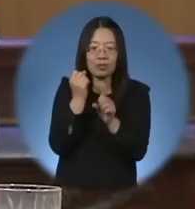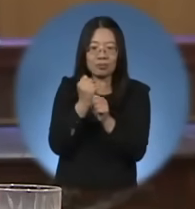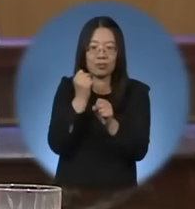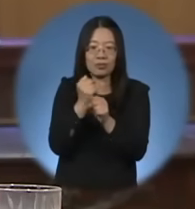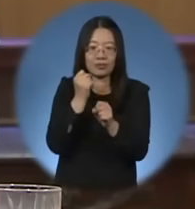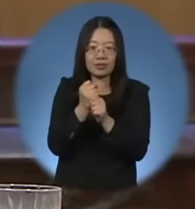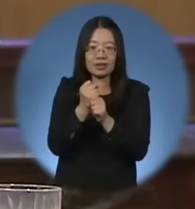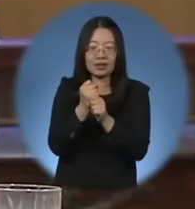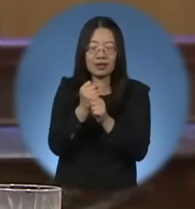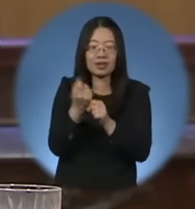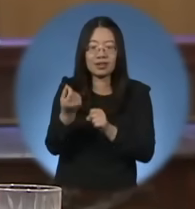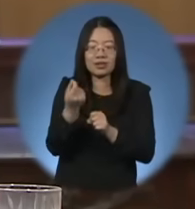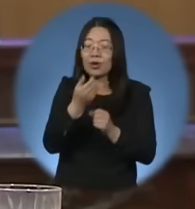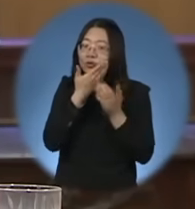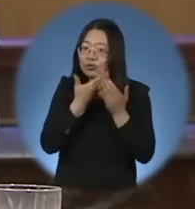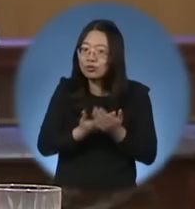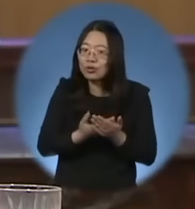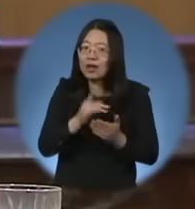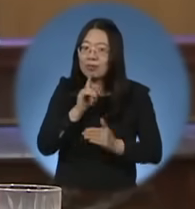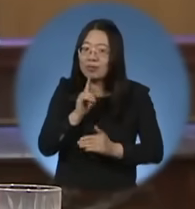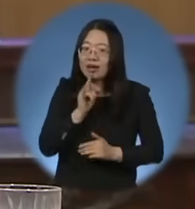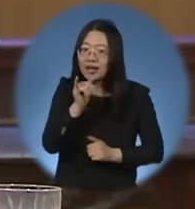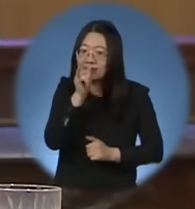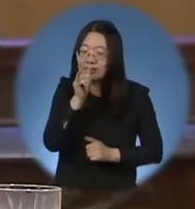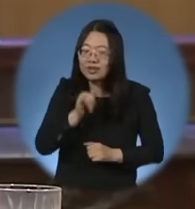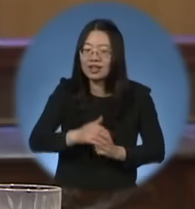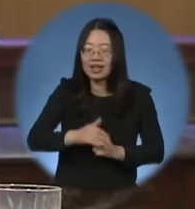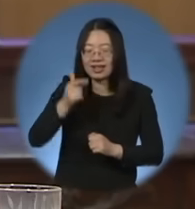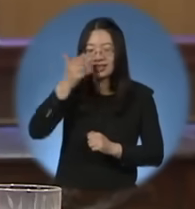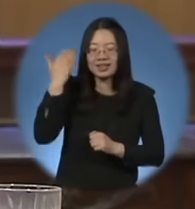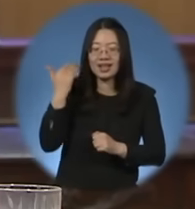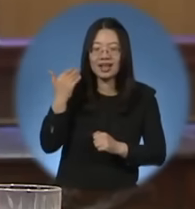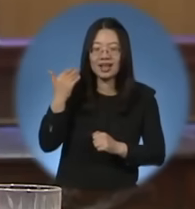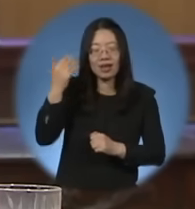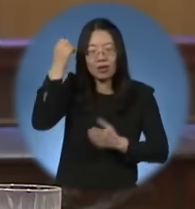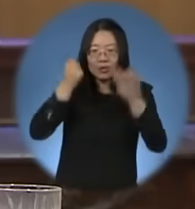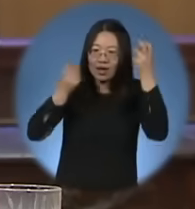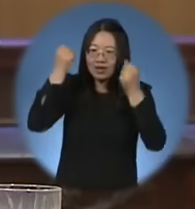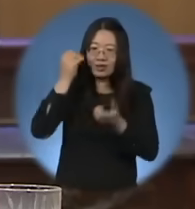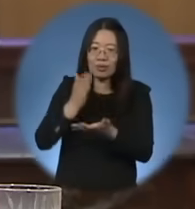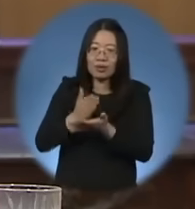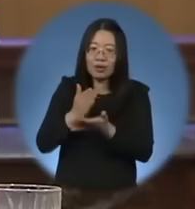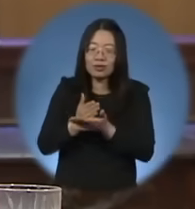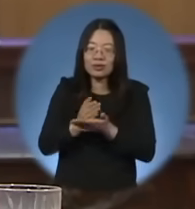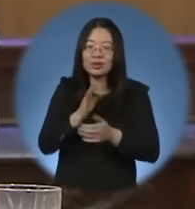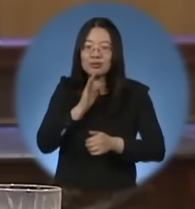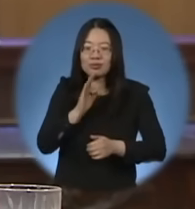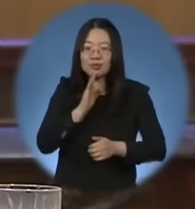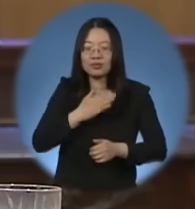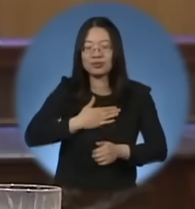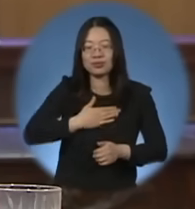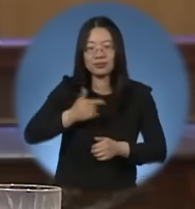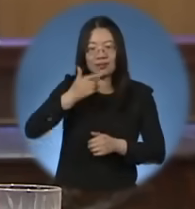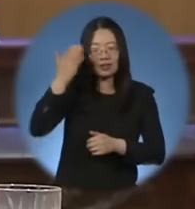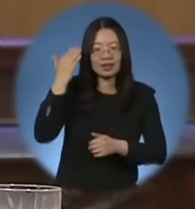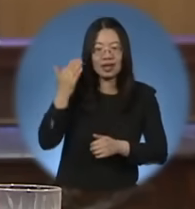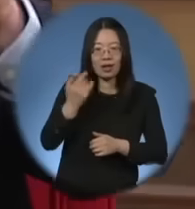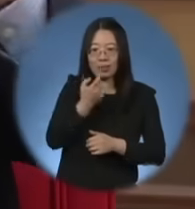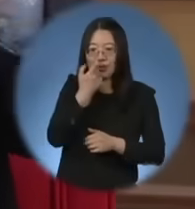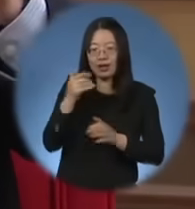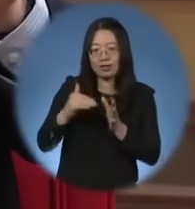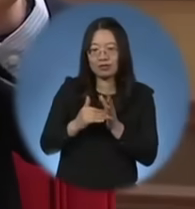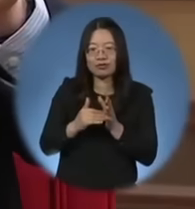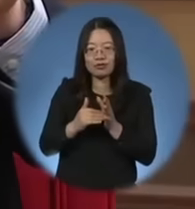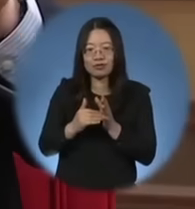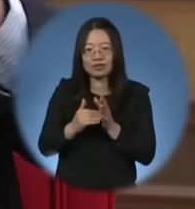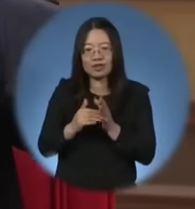새롭게 창작하는 그런게 중요하다이 말씀이신 거죠 옛날 시조 달달달 외우는 거 말고 말고 어 옛날 시조를